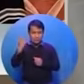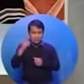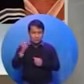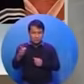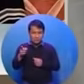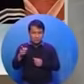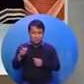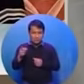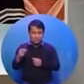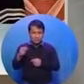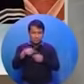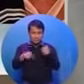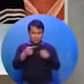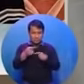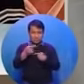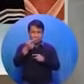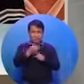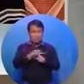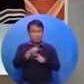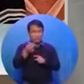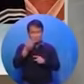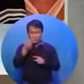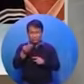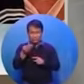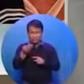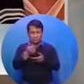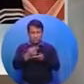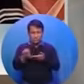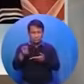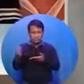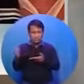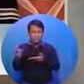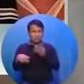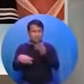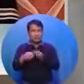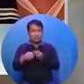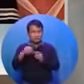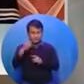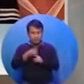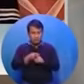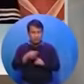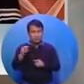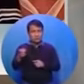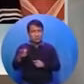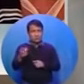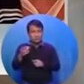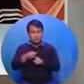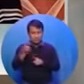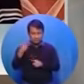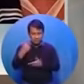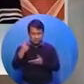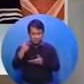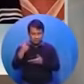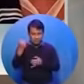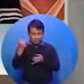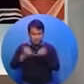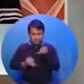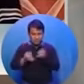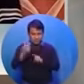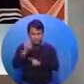a couple of months ago or a few weeks ago? October. Okay, it was last month,